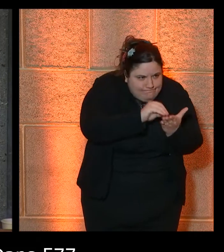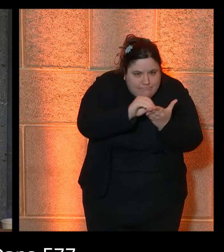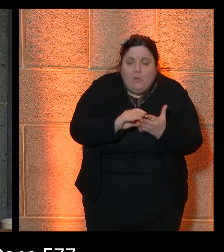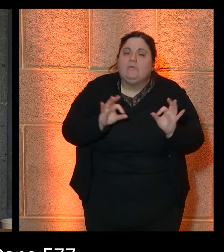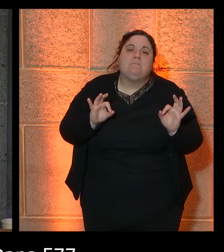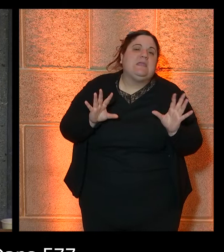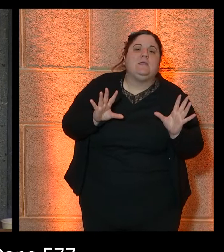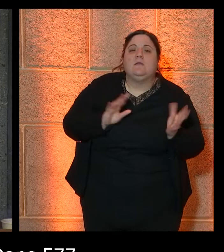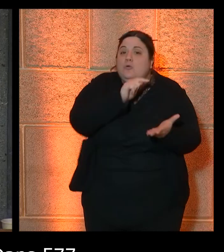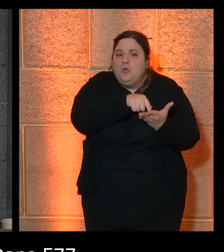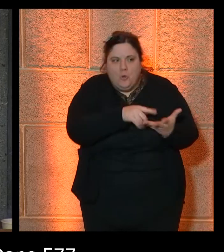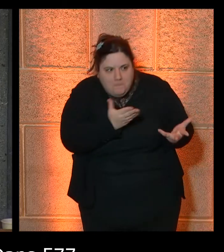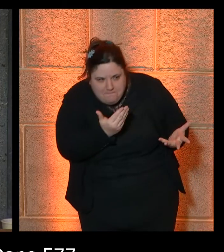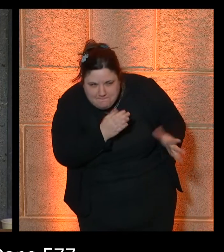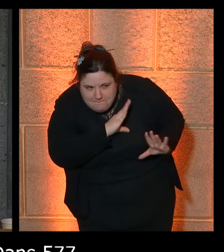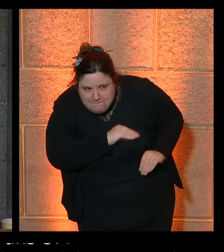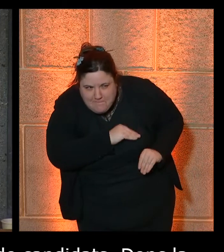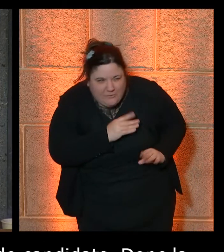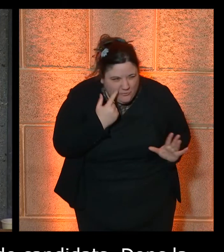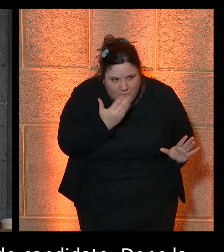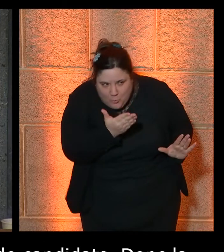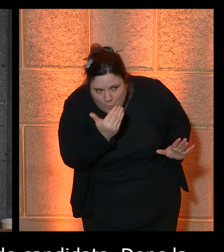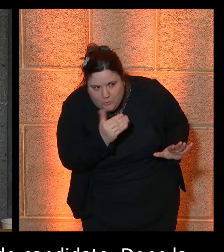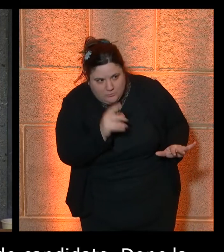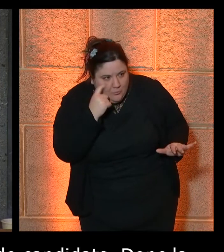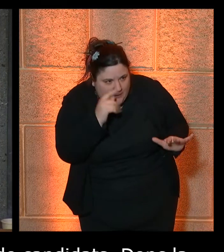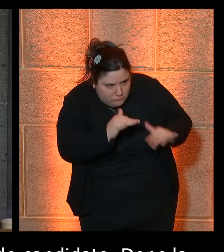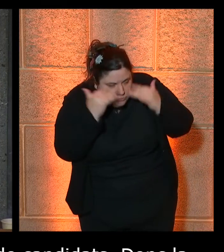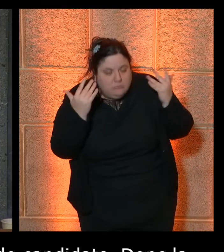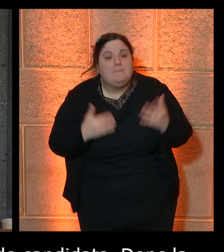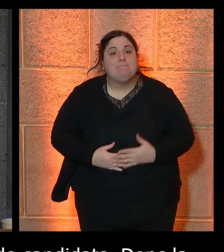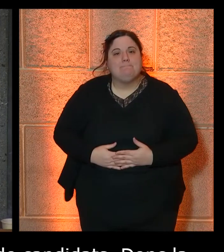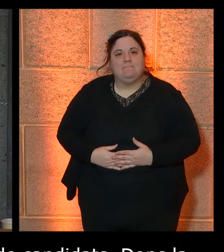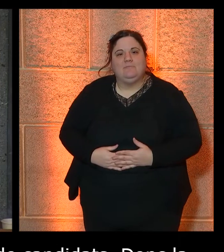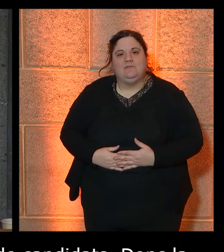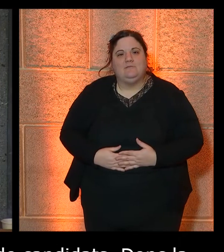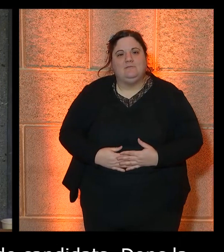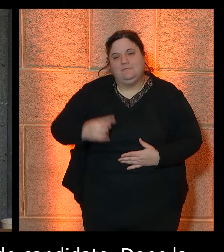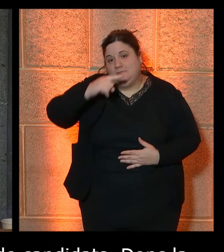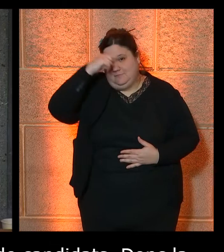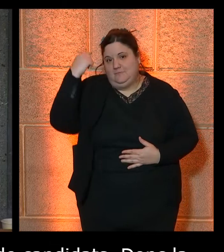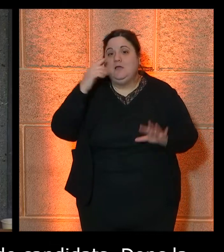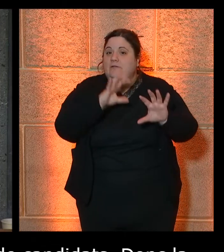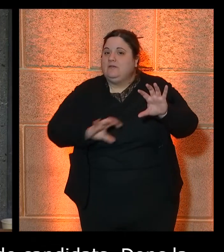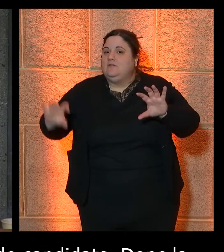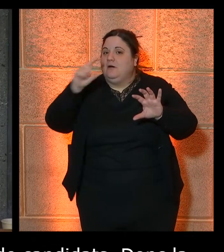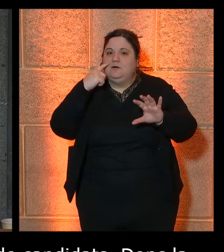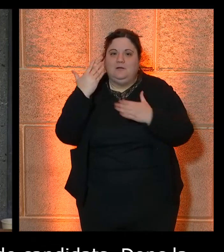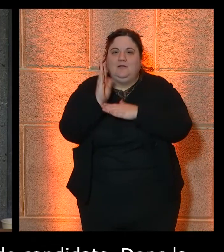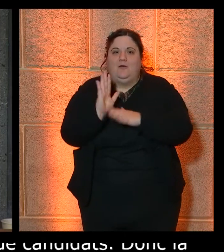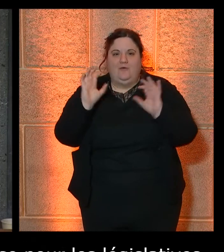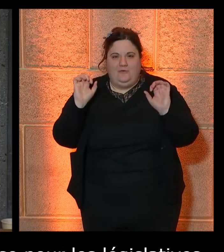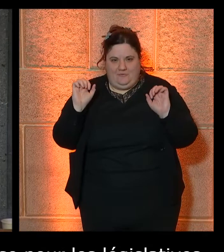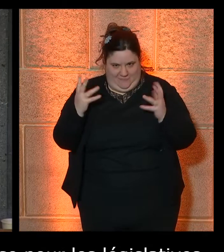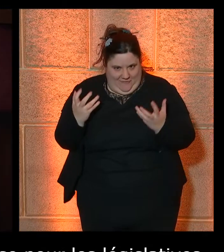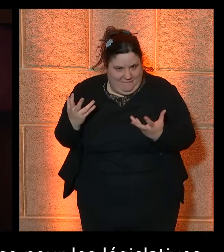laboratoires pour l'observatoire. Donc Cédric Laurent va nous lister les territoires qui sont retenus pour notre observatoire.